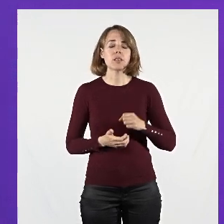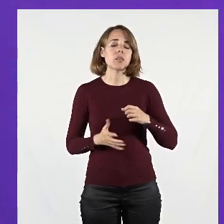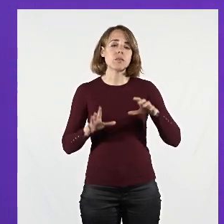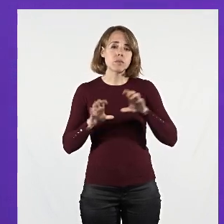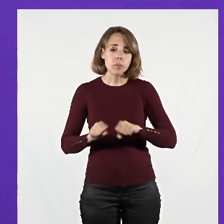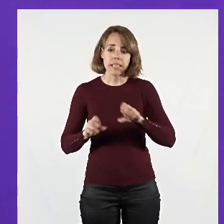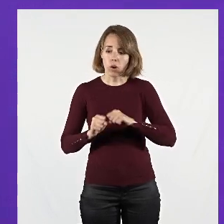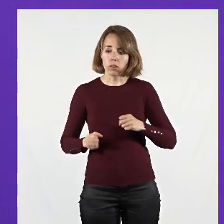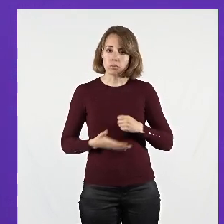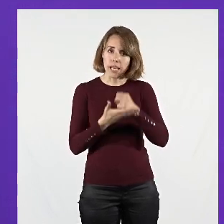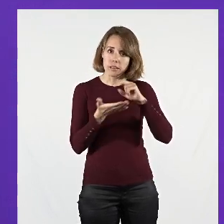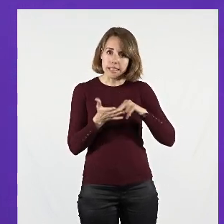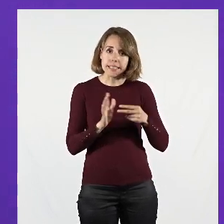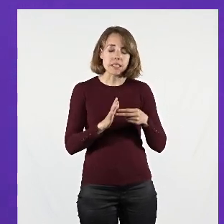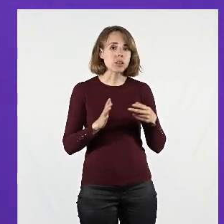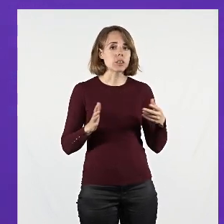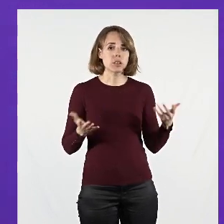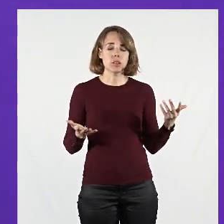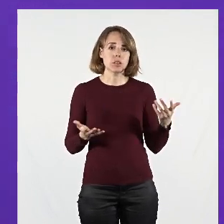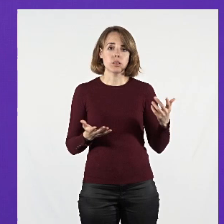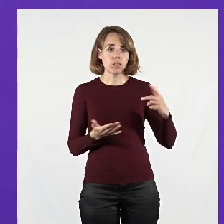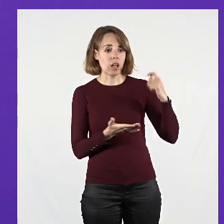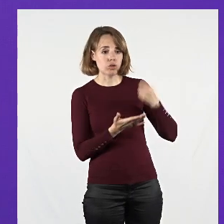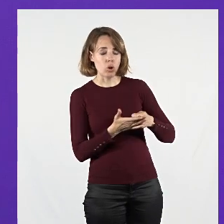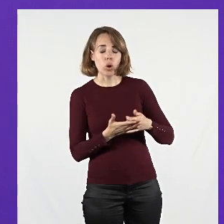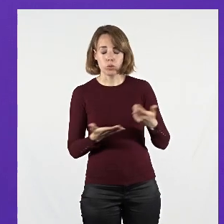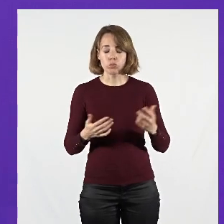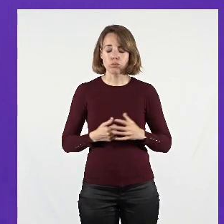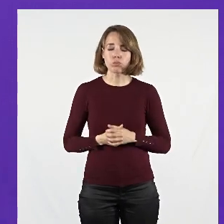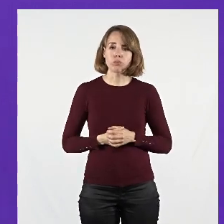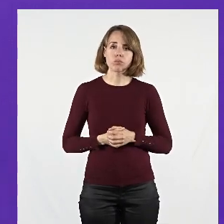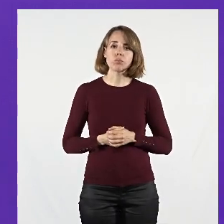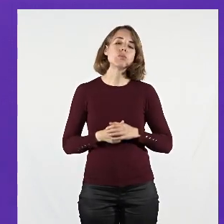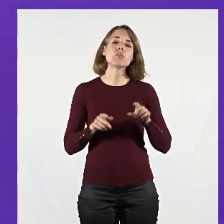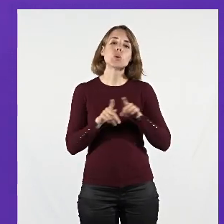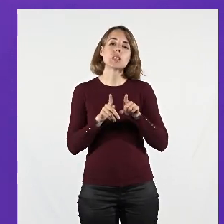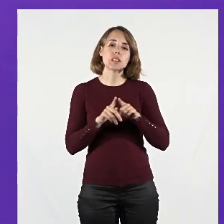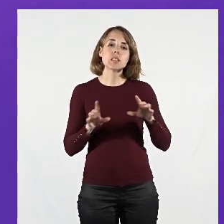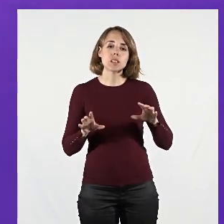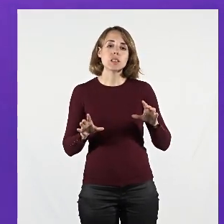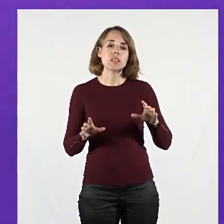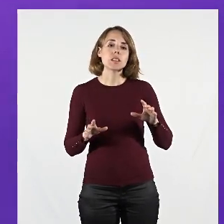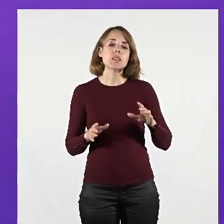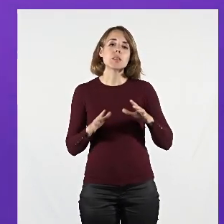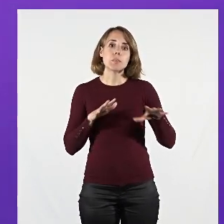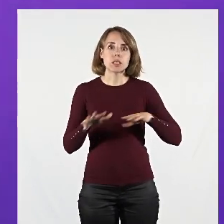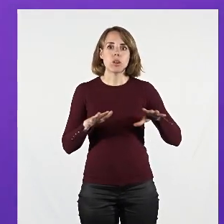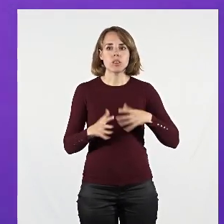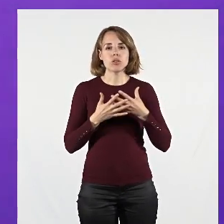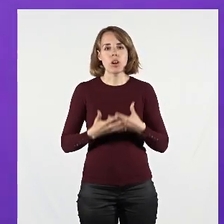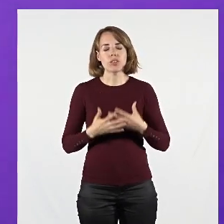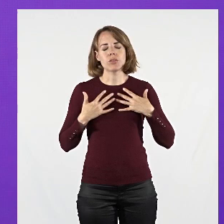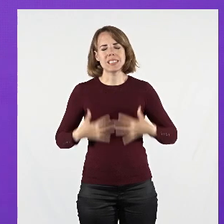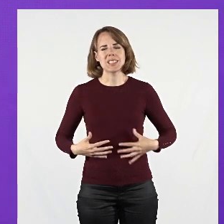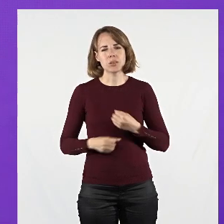pouvoir les aider à choisir les techniques adaptées à leurs besoins. Et puis, vous retrouverez aussi la méthode d'analyse de la charge physique de travail pour le secteur sanitaire et social qui est